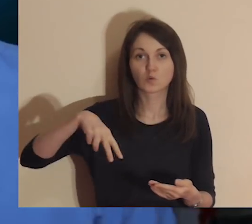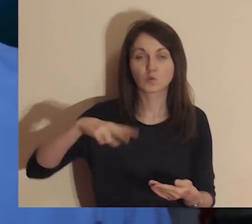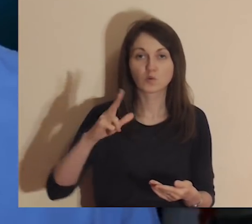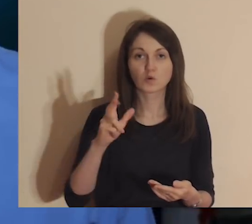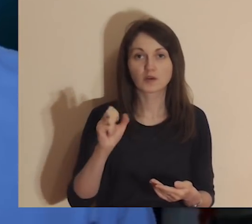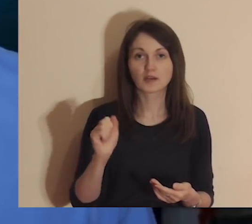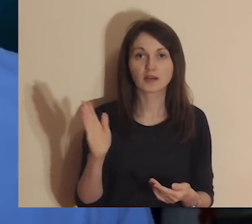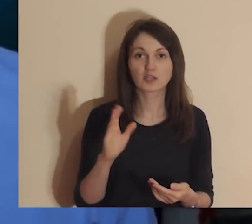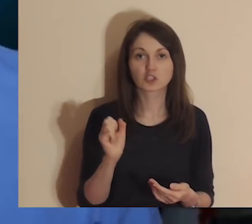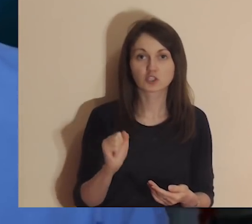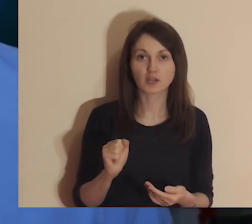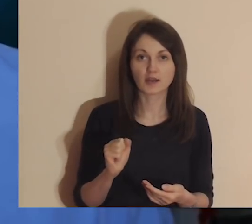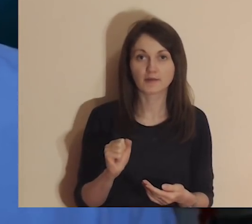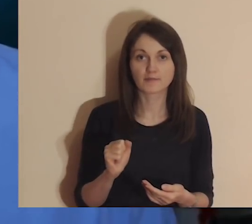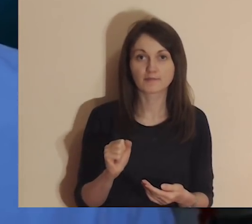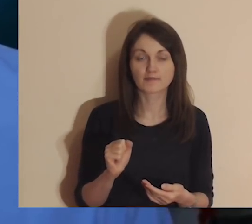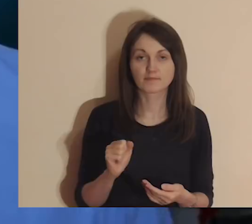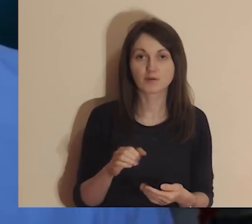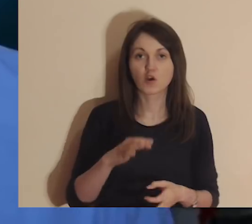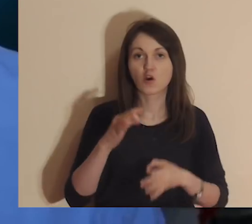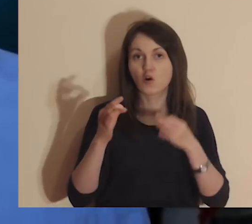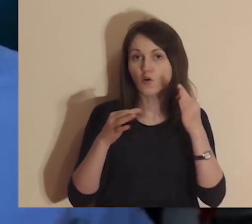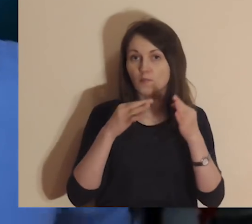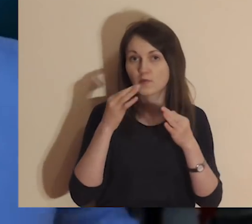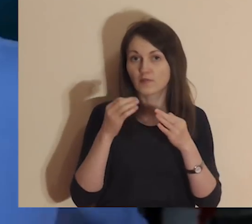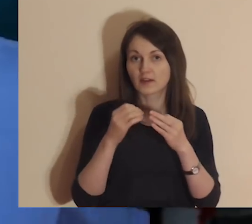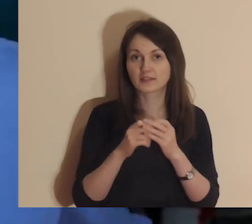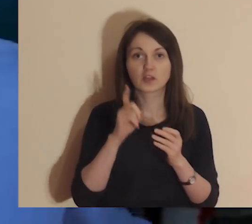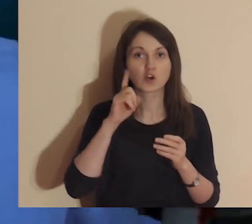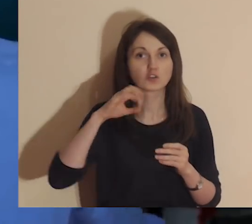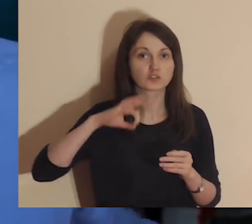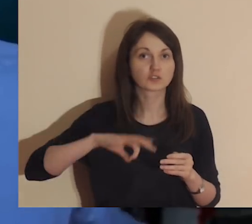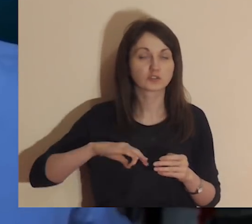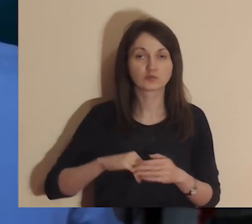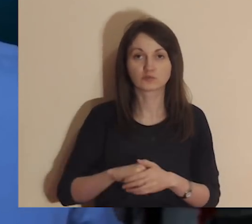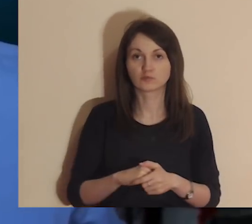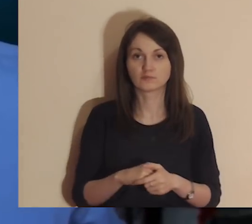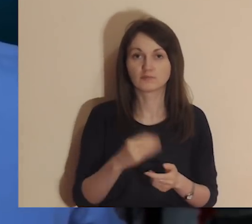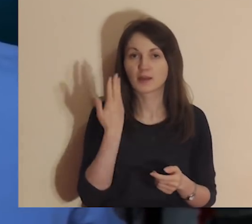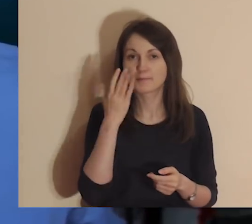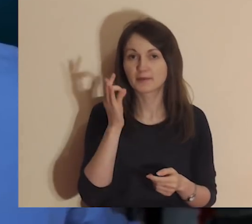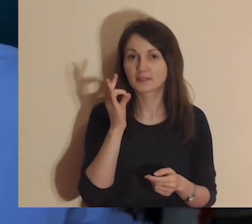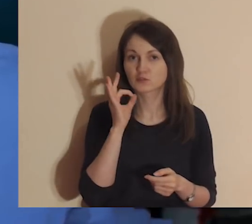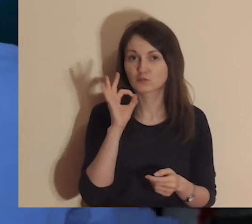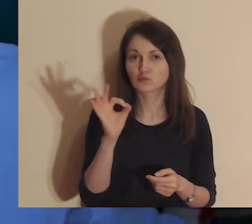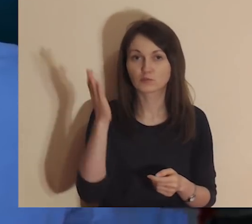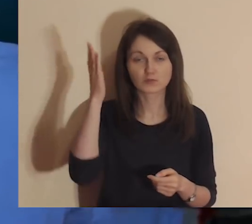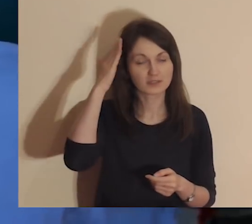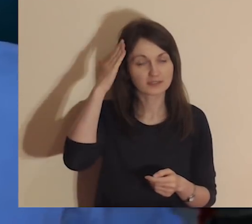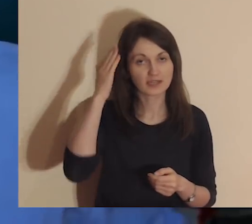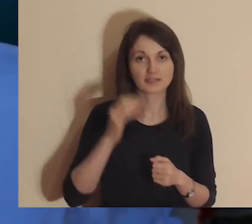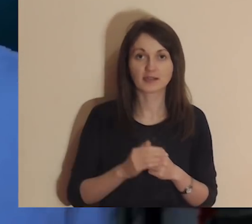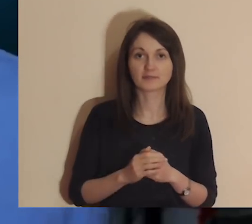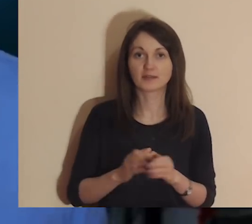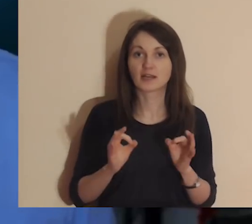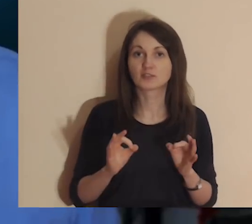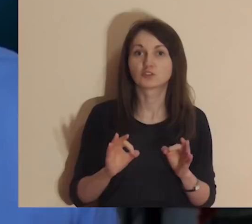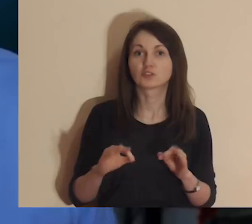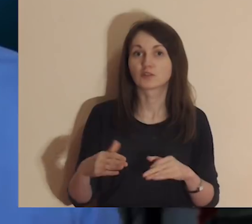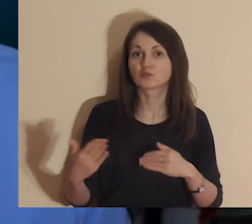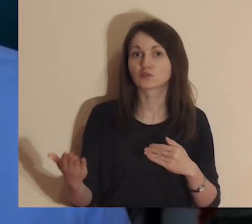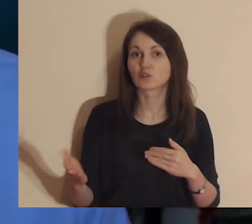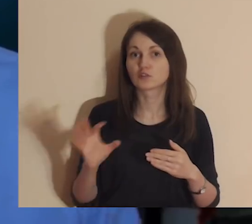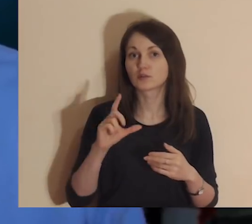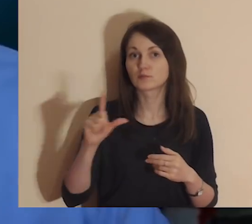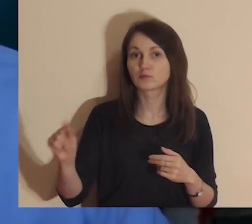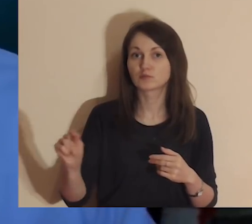Łukasza, rozdział 15, to jest Ewangelia o synu marnotrawnym. Bardzo dobrze znana Ewangelia i dzisiaj pójdziemy trochę w taką stronę,